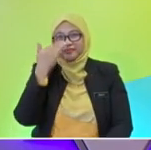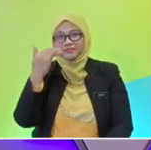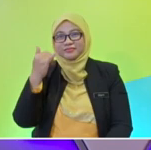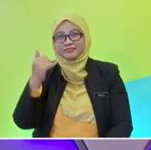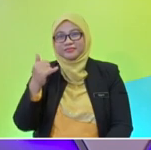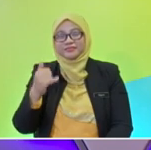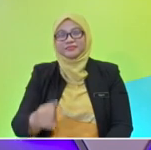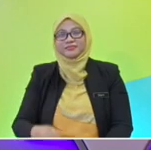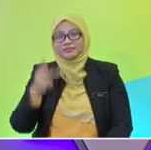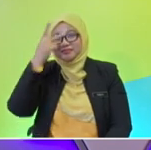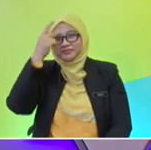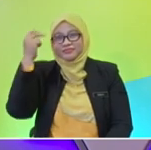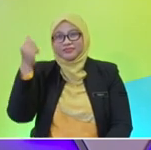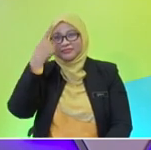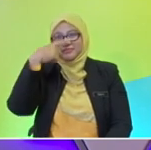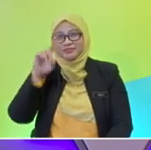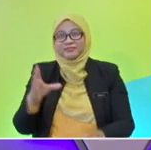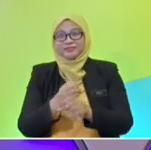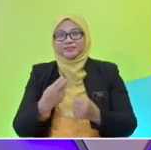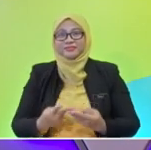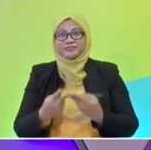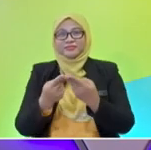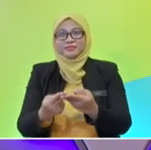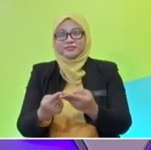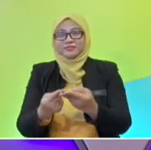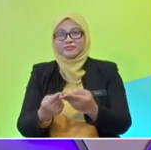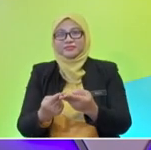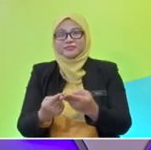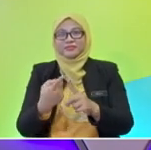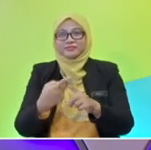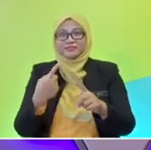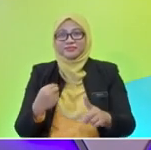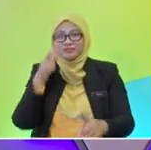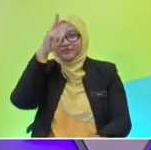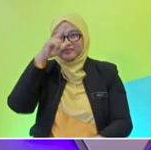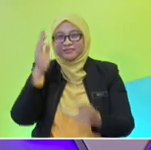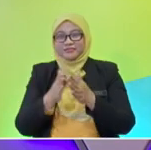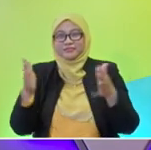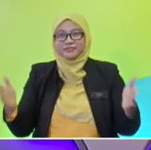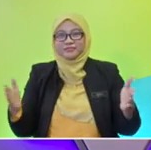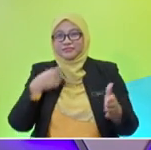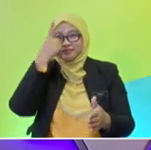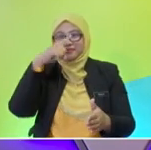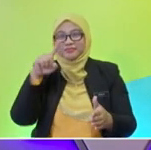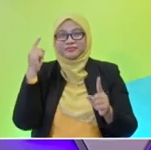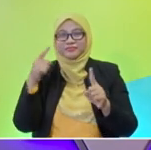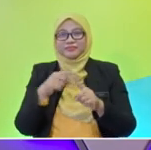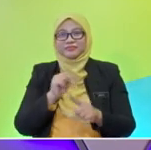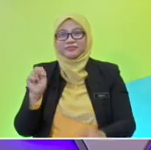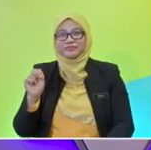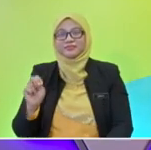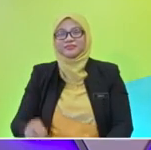mengukuhkan ataupun mendapat pengikrarkan daripada kerajaan-kerajaan besar pada ketiga itu sebenarnya Hanif untuk tujuan apa untuk